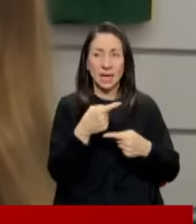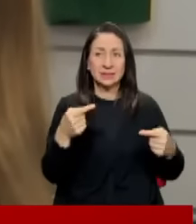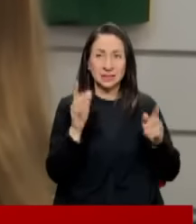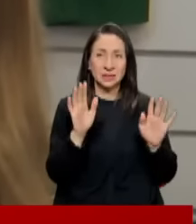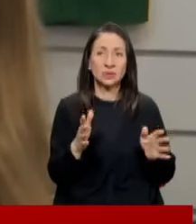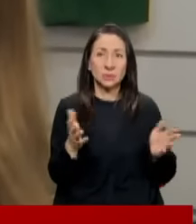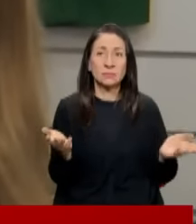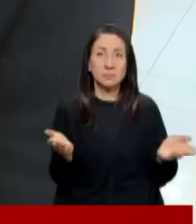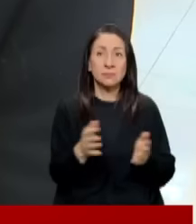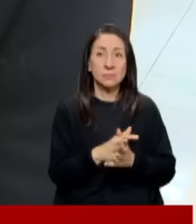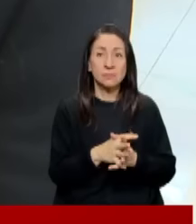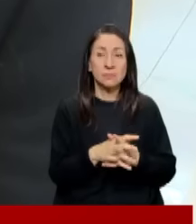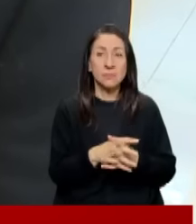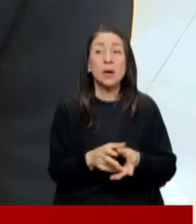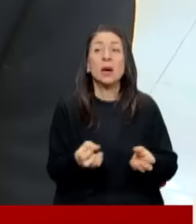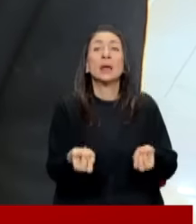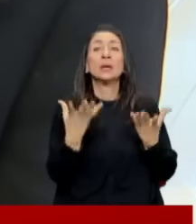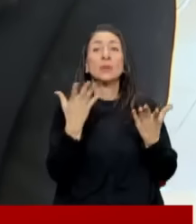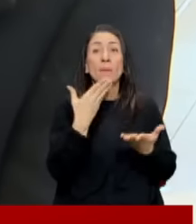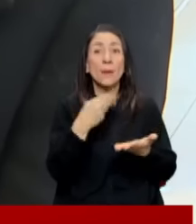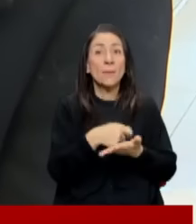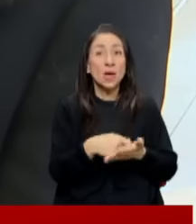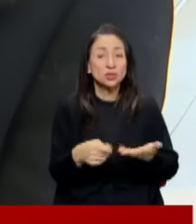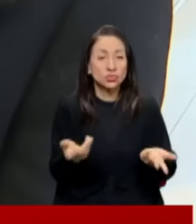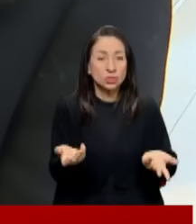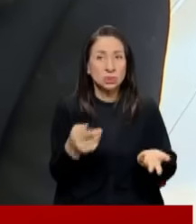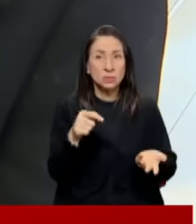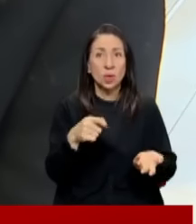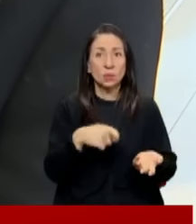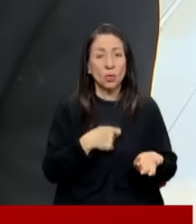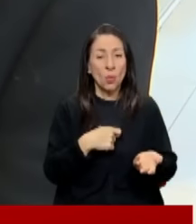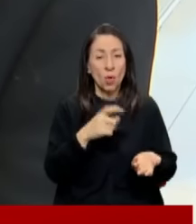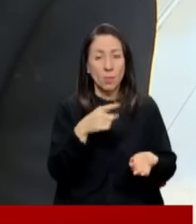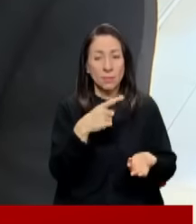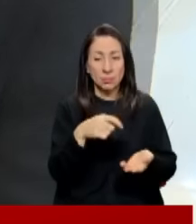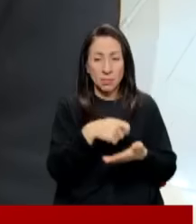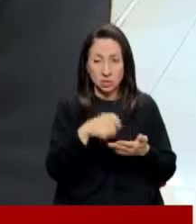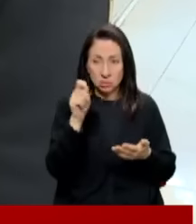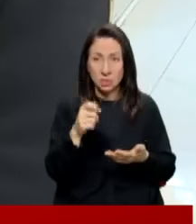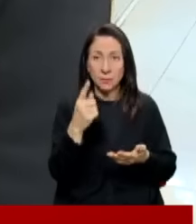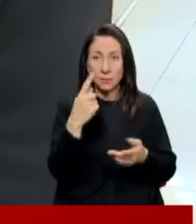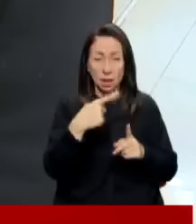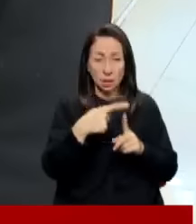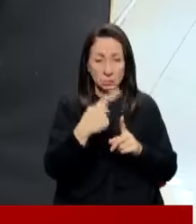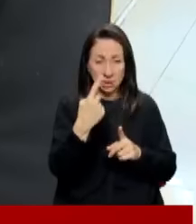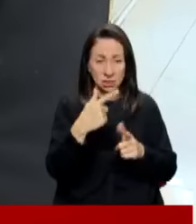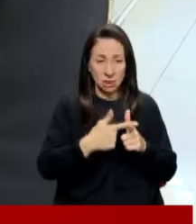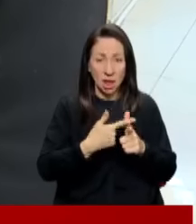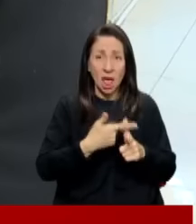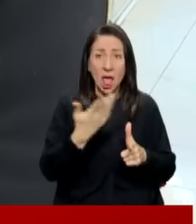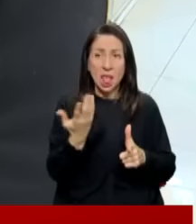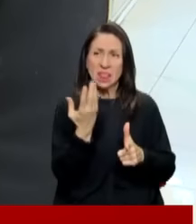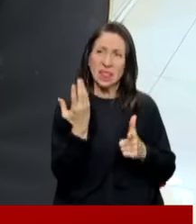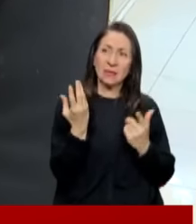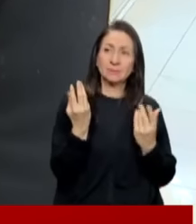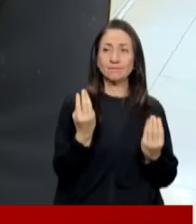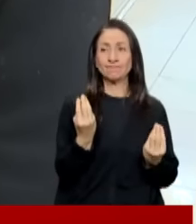o. Evet, hepsi. Yetmiyor da emekli maaşı da. Hani şimdi atıyorum 10 bin lira yapmışlar ama 1+1 kira en böyle